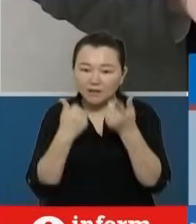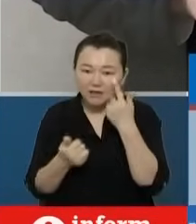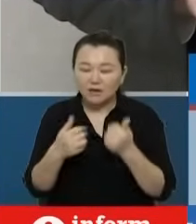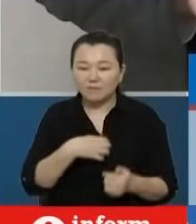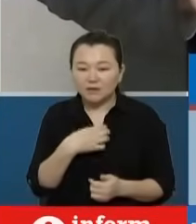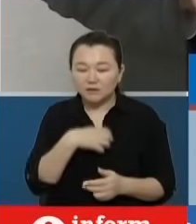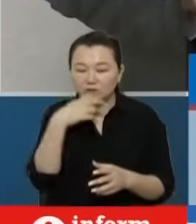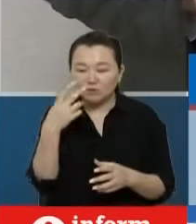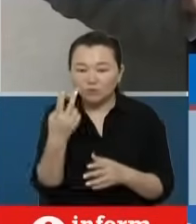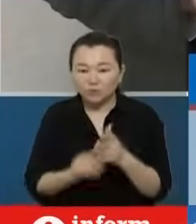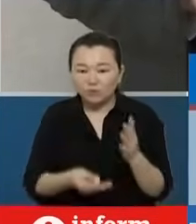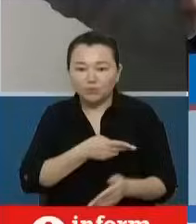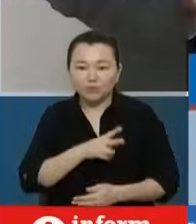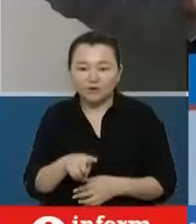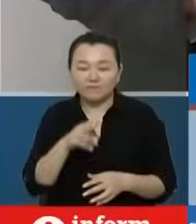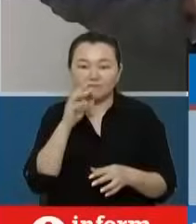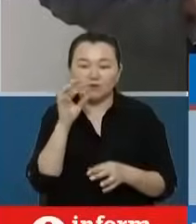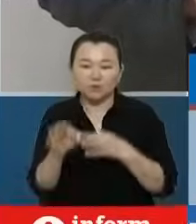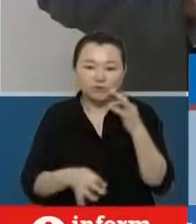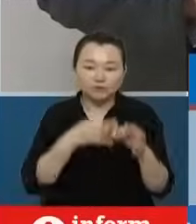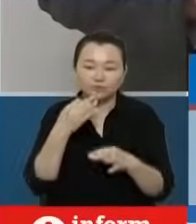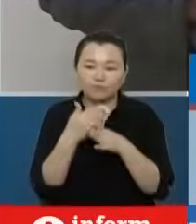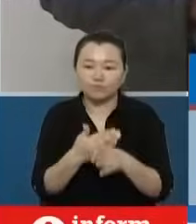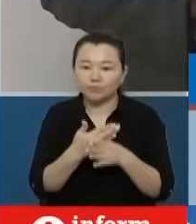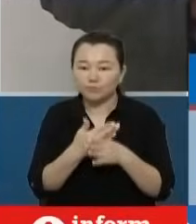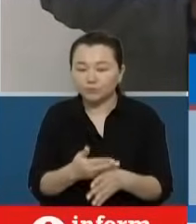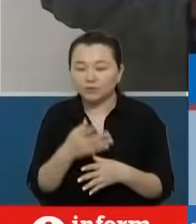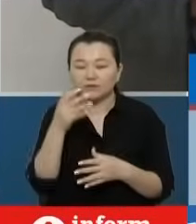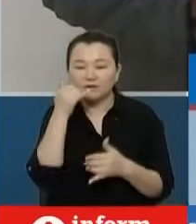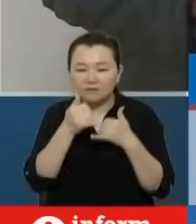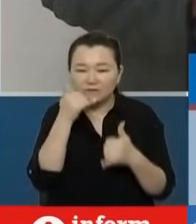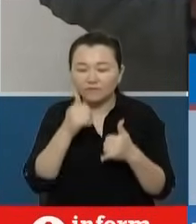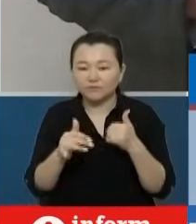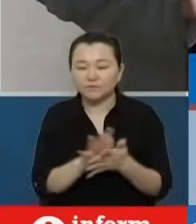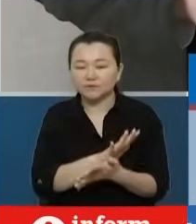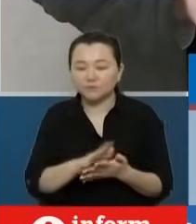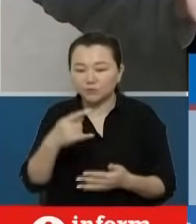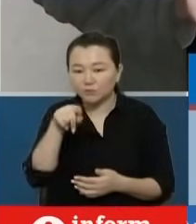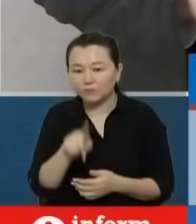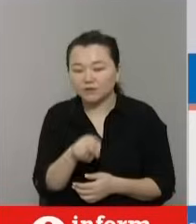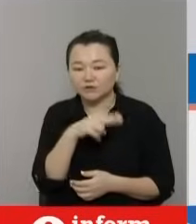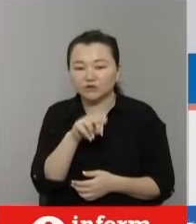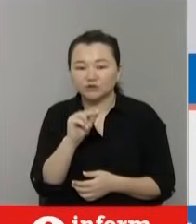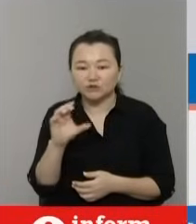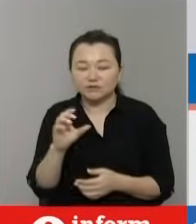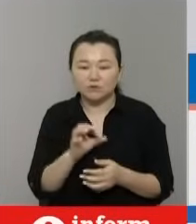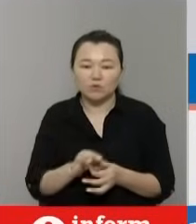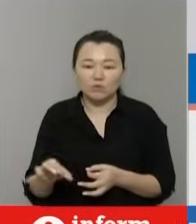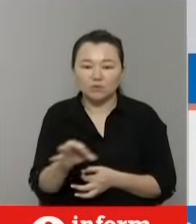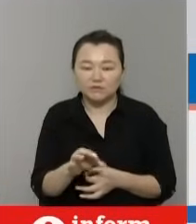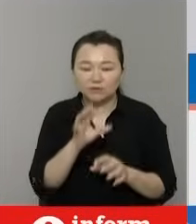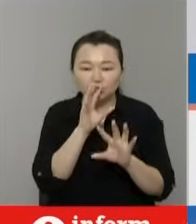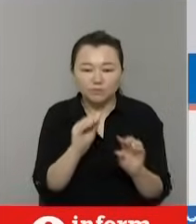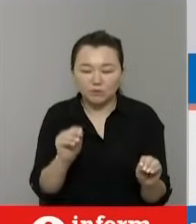утонуть в ледяной воде. Круглосуточно психологическую помощь оказывали и по телефону горячей линии при ДЧС области. Здесь главное